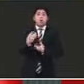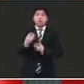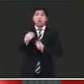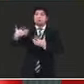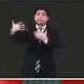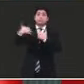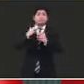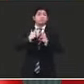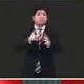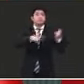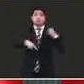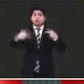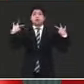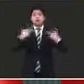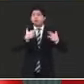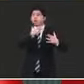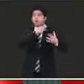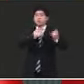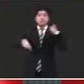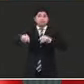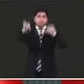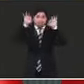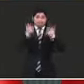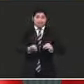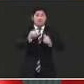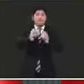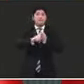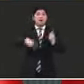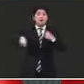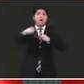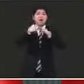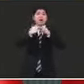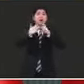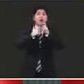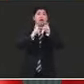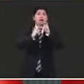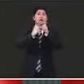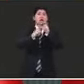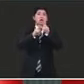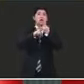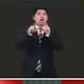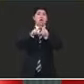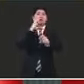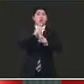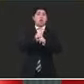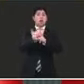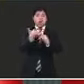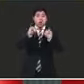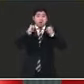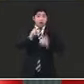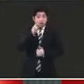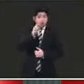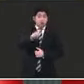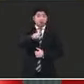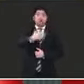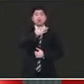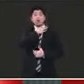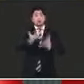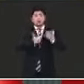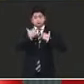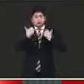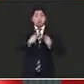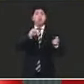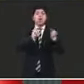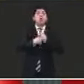tedarik kanallarının tıkanması ile başlayan ve resesyon ihtimali ile tırmanan bu sancılı dönem Elbette